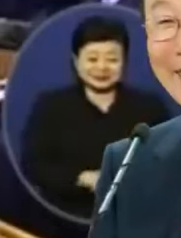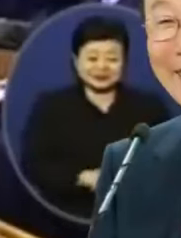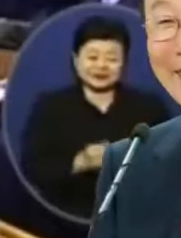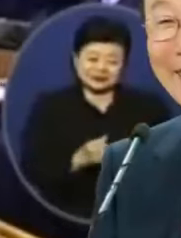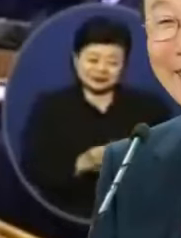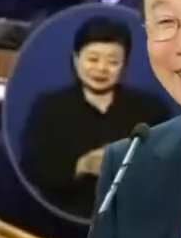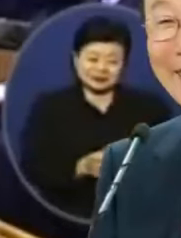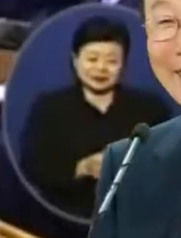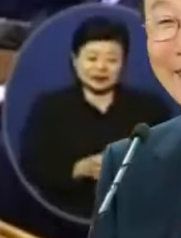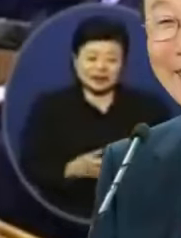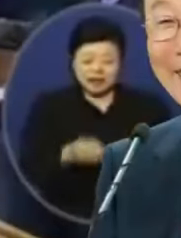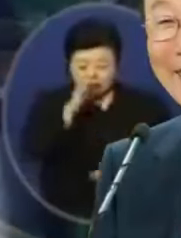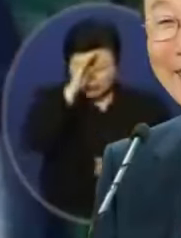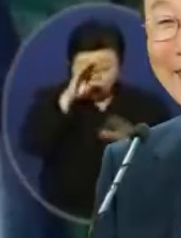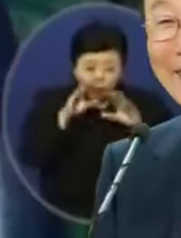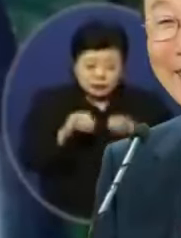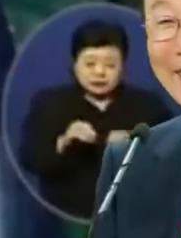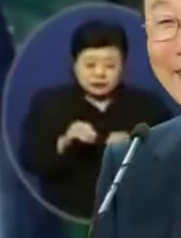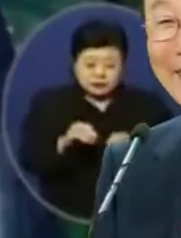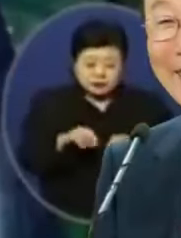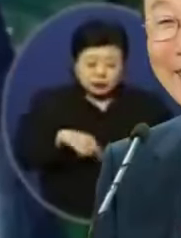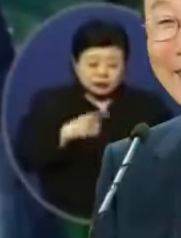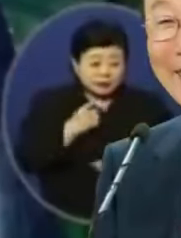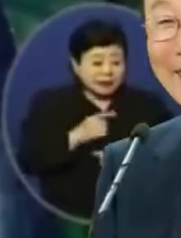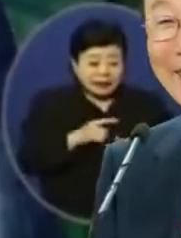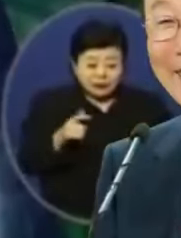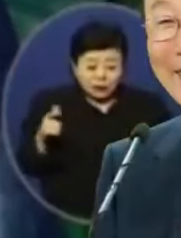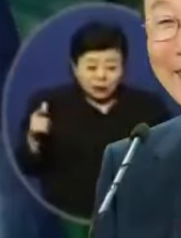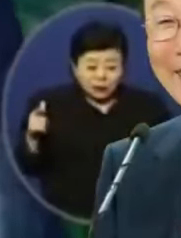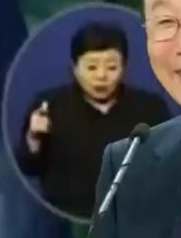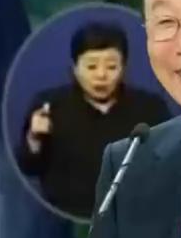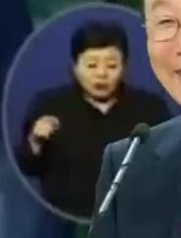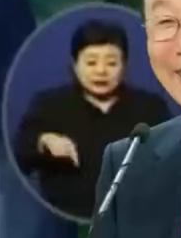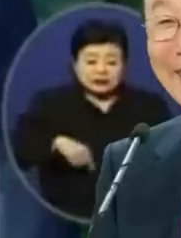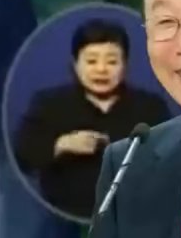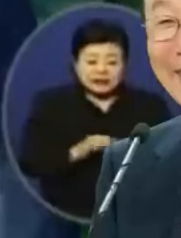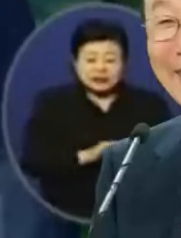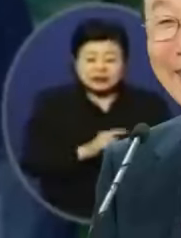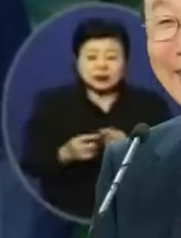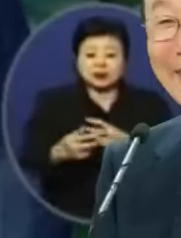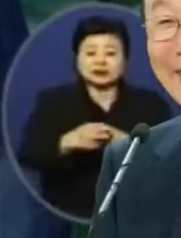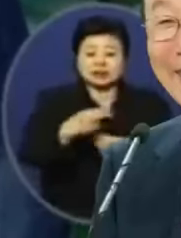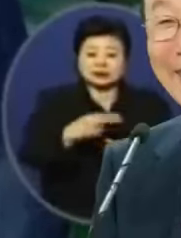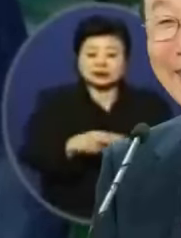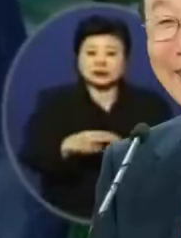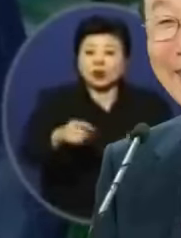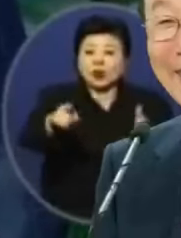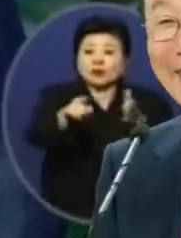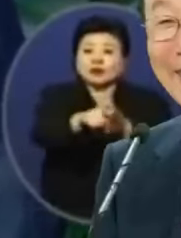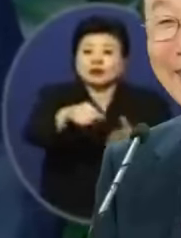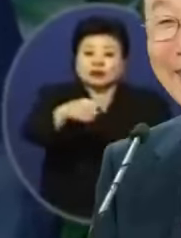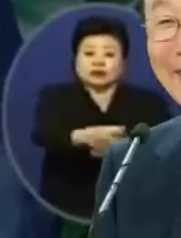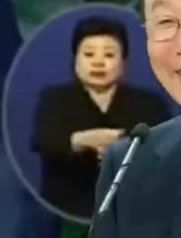그래서 그 병 나은 것이 자기에게만 나은 것이 아니라 자기를 치료한 의사도 나도 믿어야 되겠다고